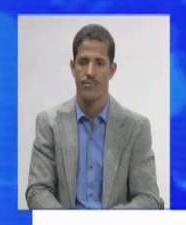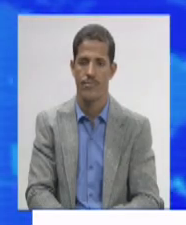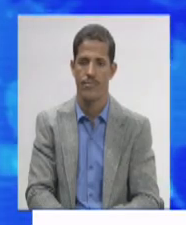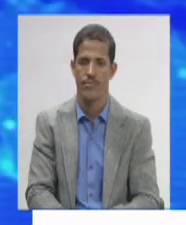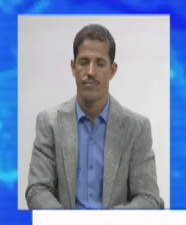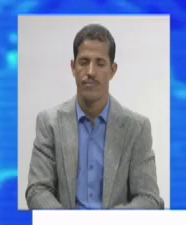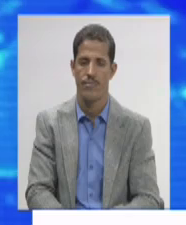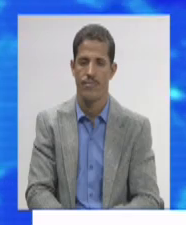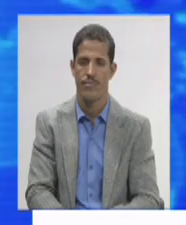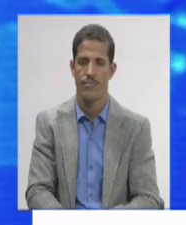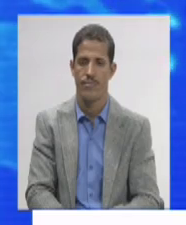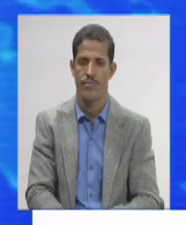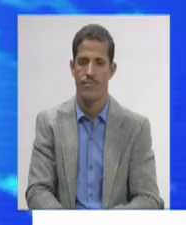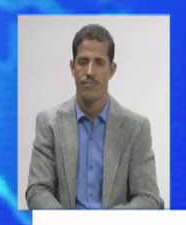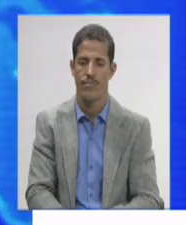s